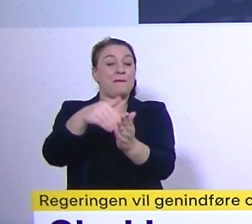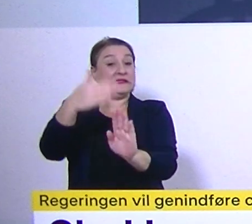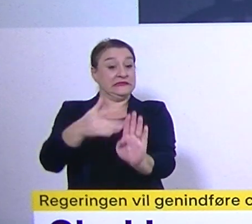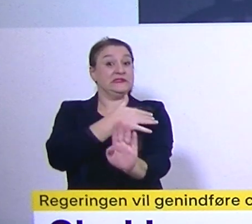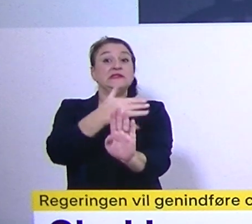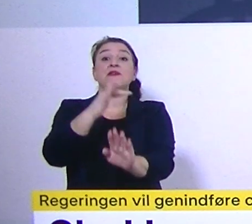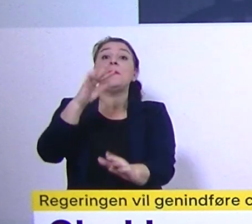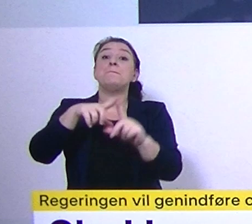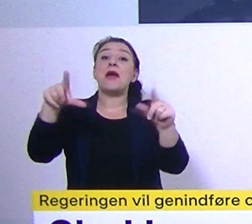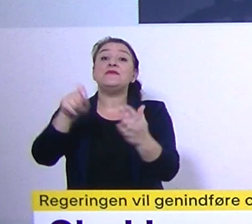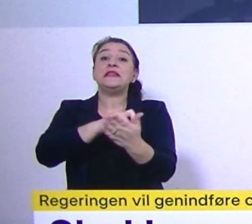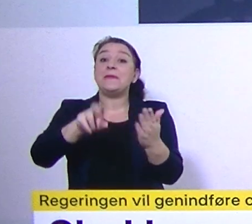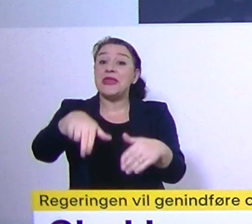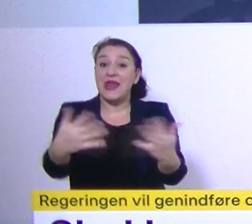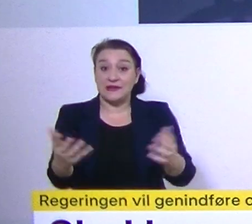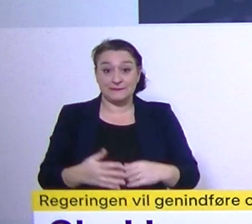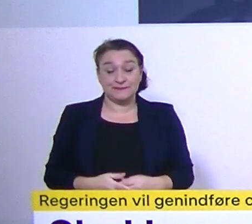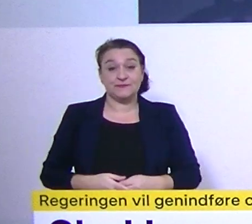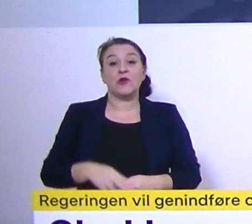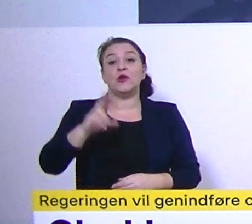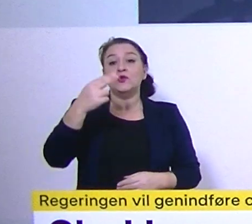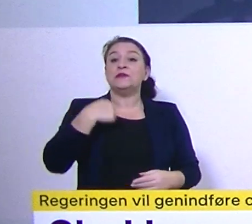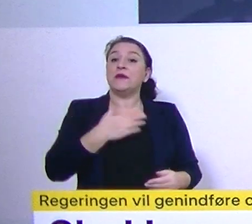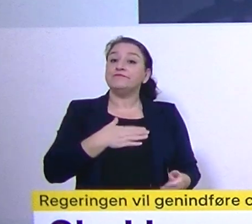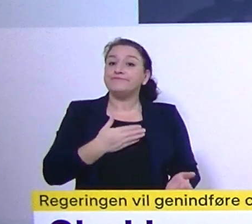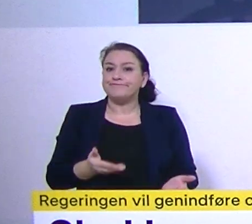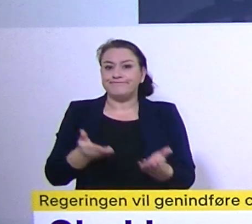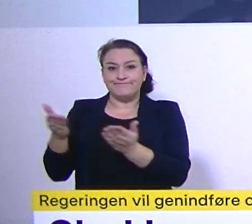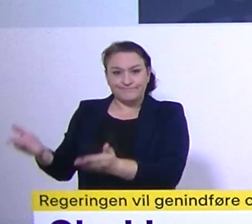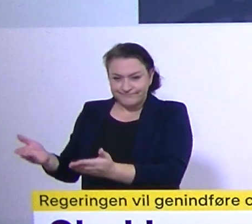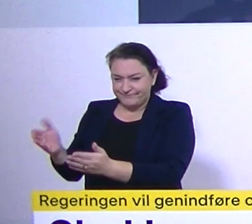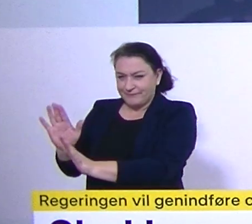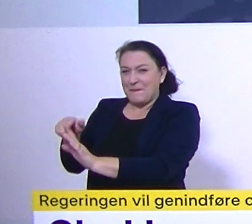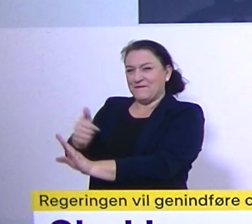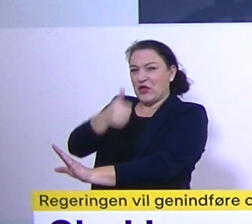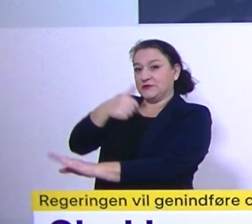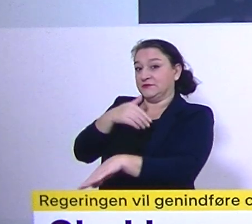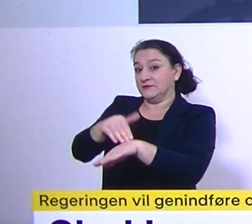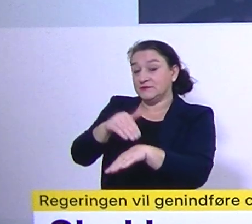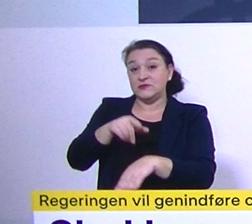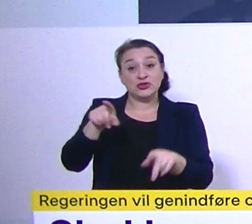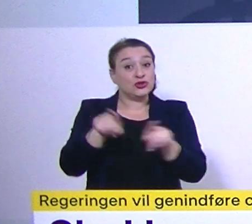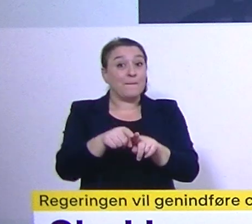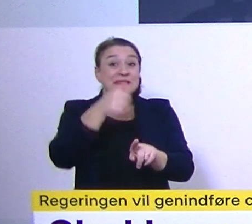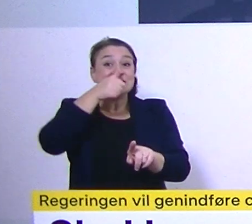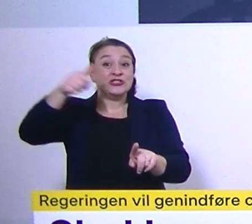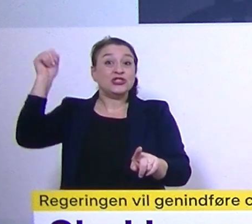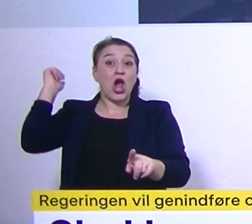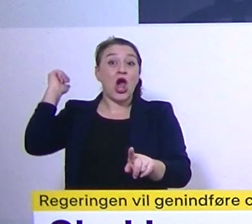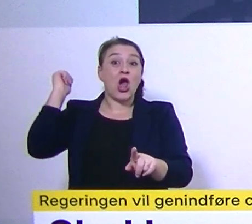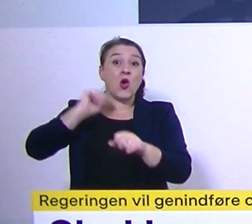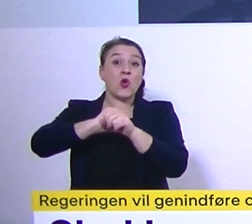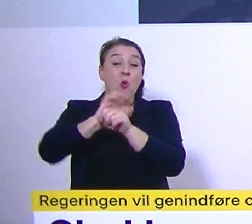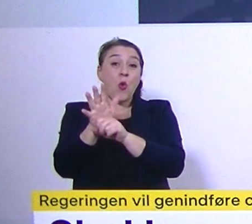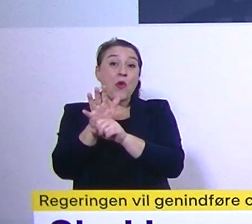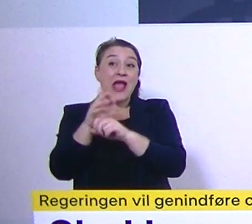Før jeg giver ordet videre, så vil jeg gerne have lov til at understrege igen, at vi står ikke i den samme situation, som vi gjorde sidste efteråret. Vi har